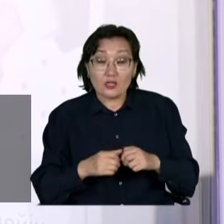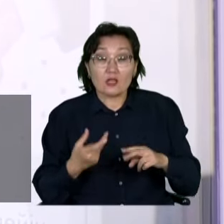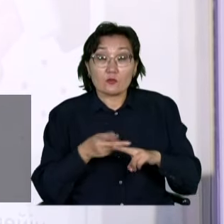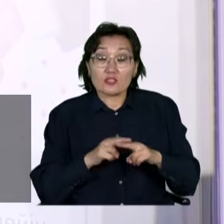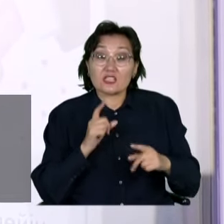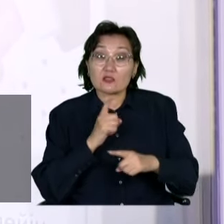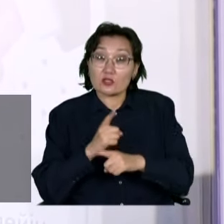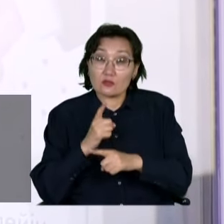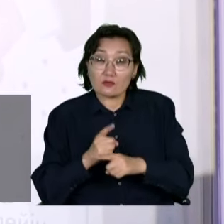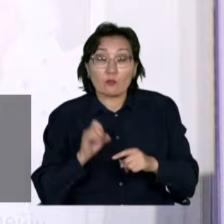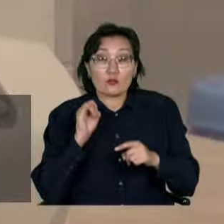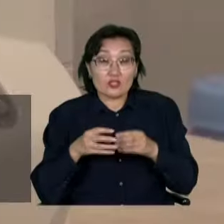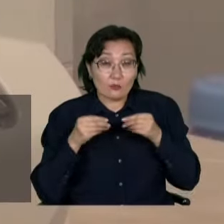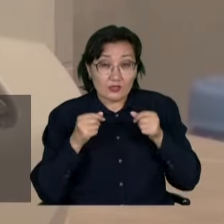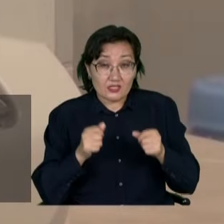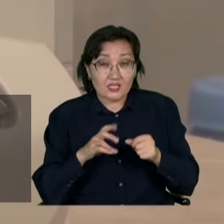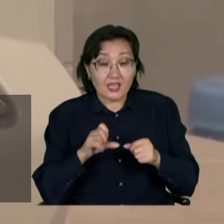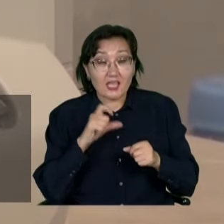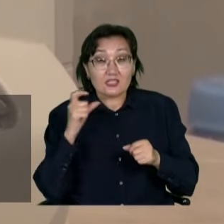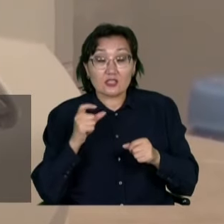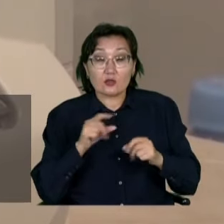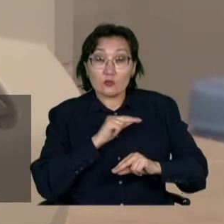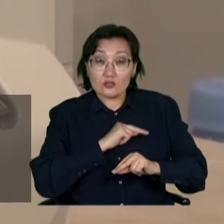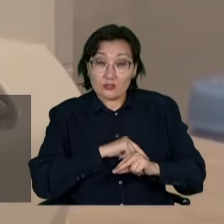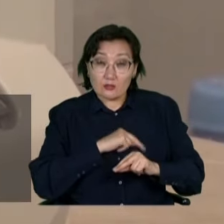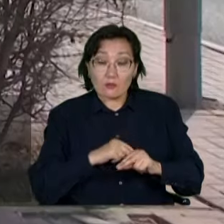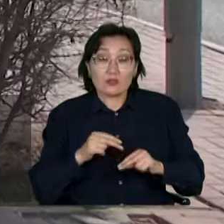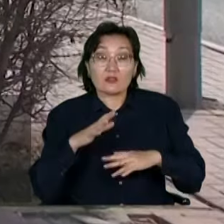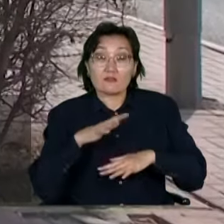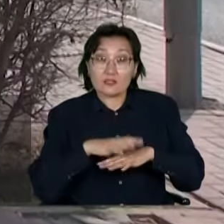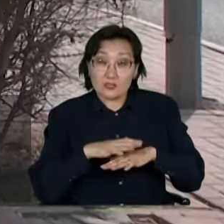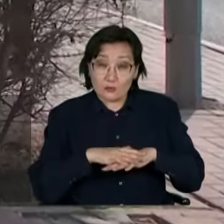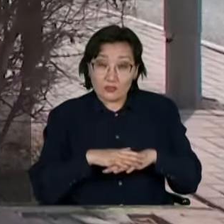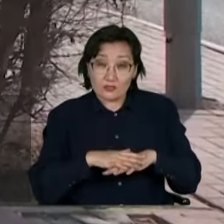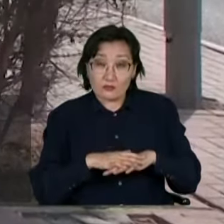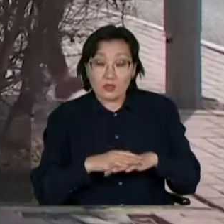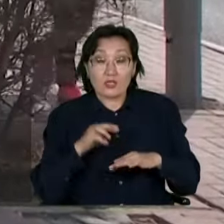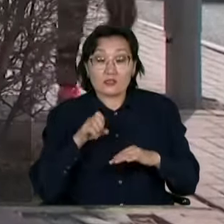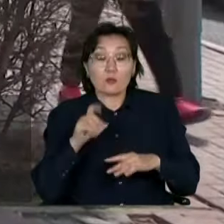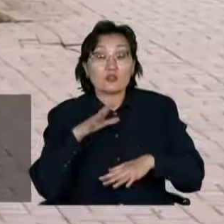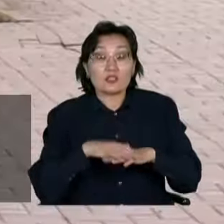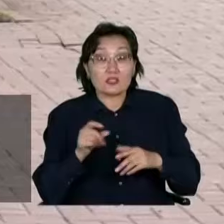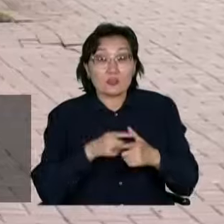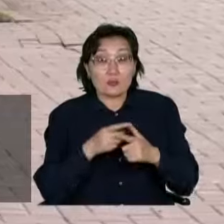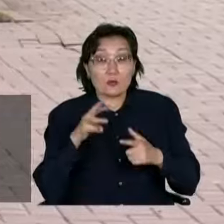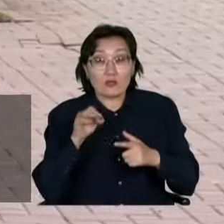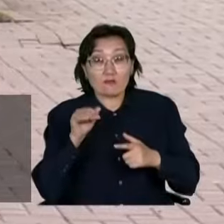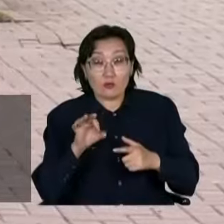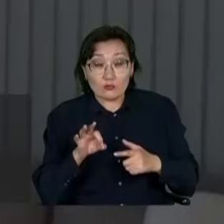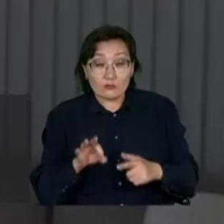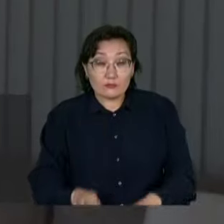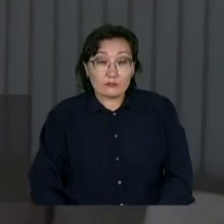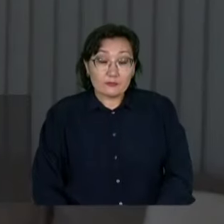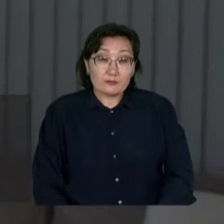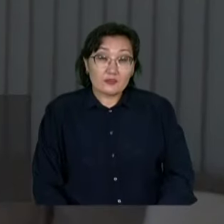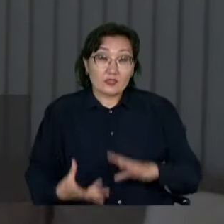данные ограничения негативно скажутся на экономической деятельности субъектов финансового рынка, тех же банков или микрофинансовых организаций.